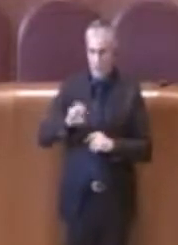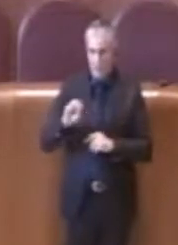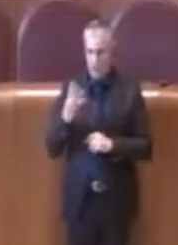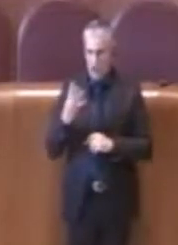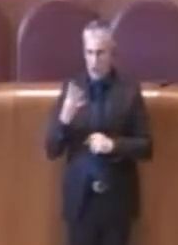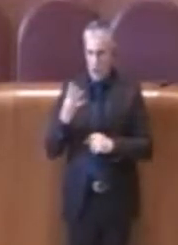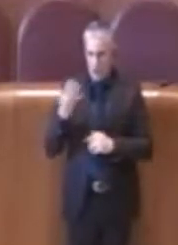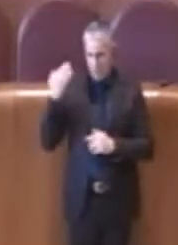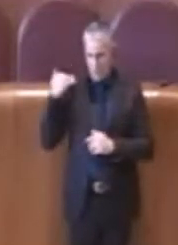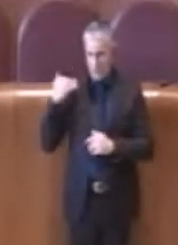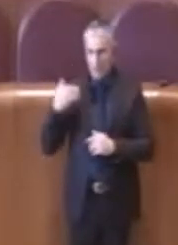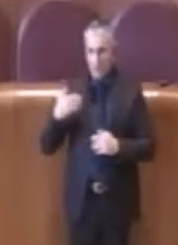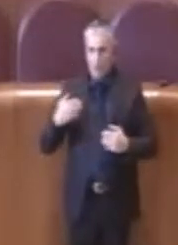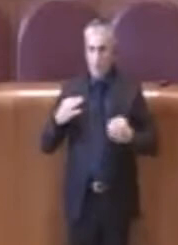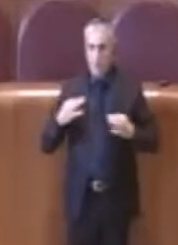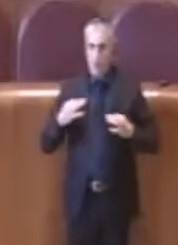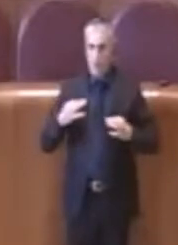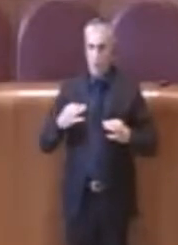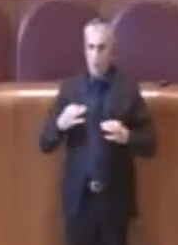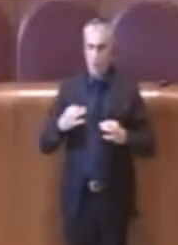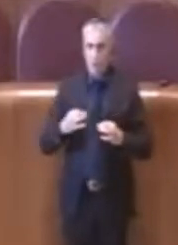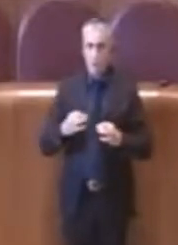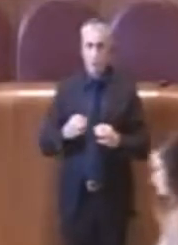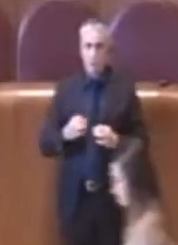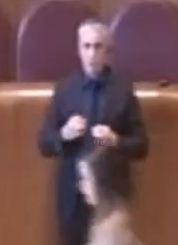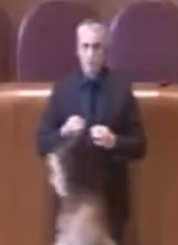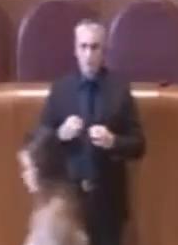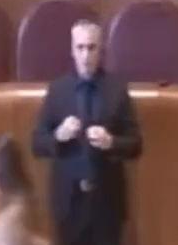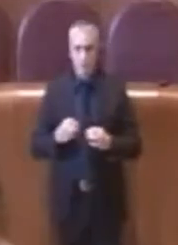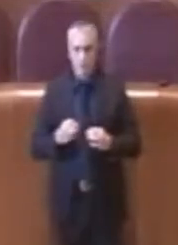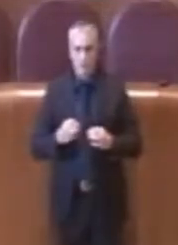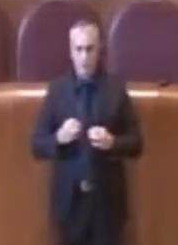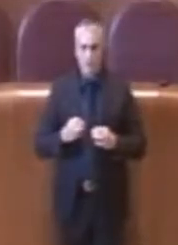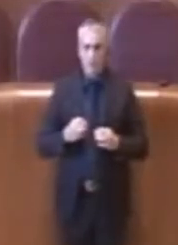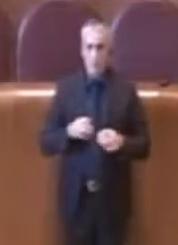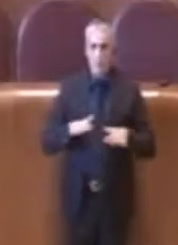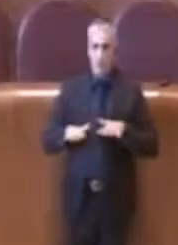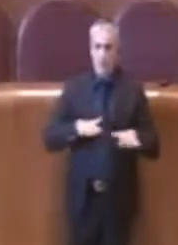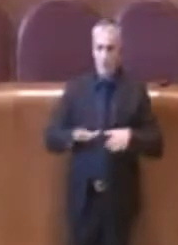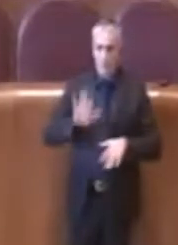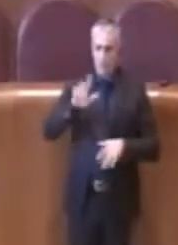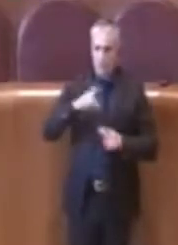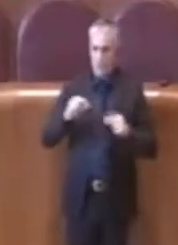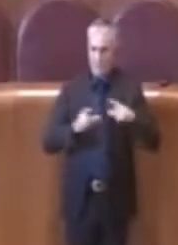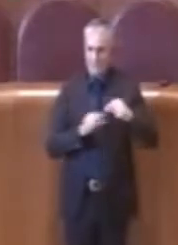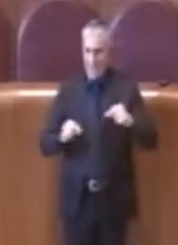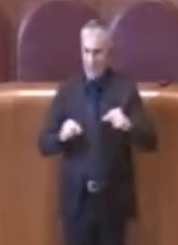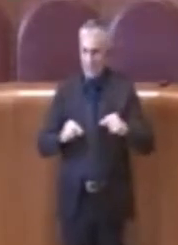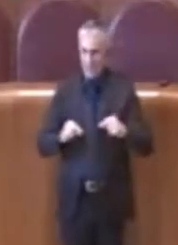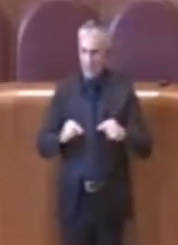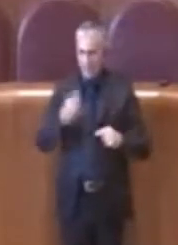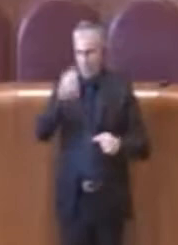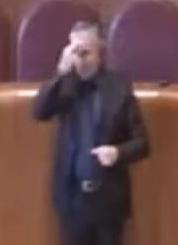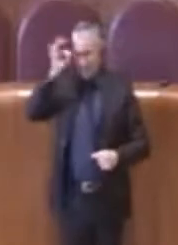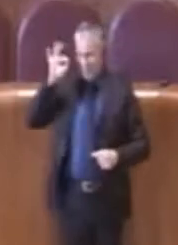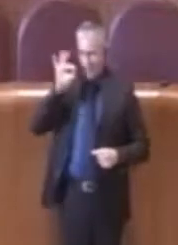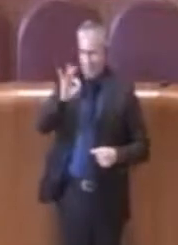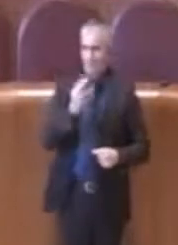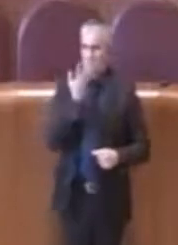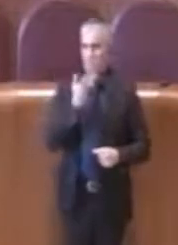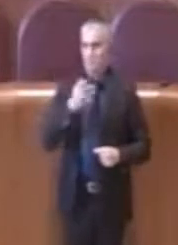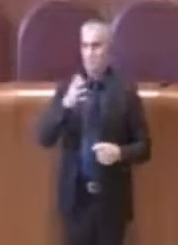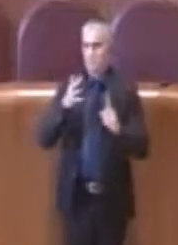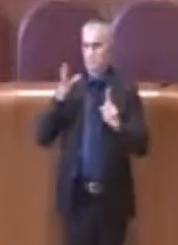un cavallo di battaglia per il Movimento 5 Stelle che si è realizzato e che pian piano sta